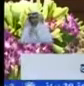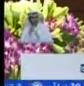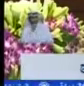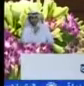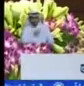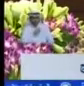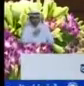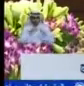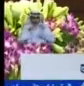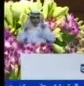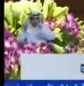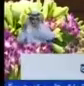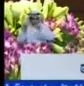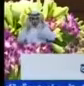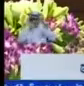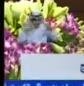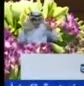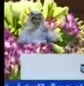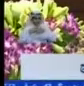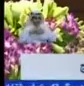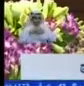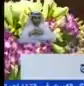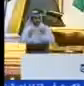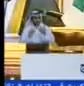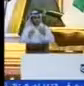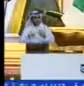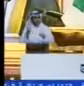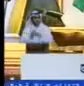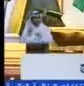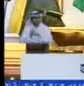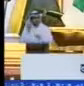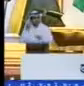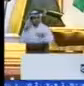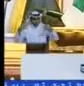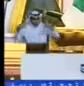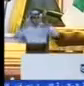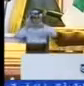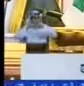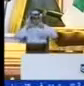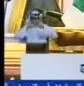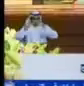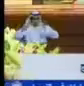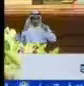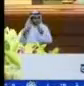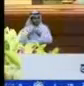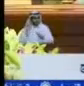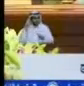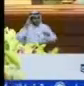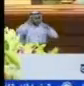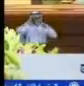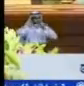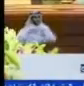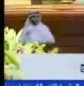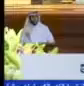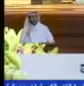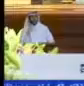على نتائج أعمال اللجنة البرلمانية الخليجية المعنية بتعزيز العلاقات مع البرلمان الأوروبي، إضافة إلى